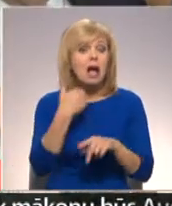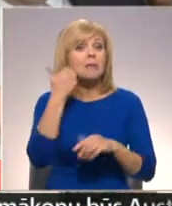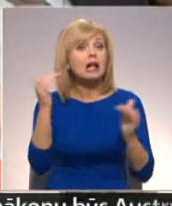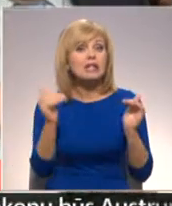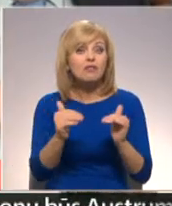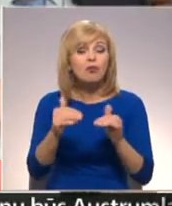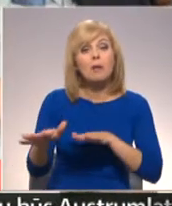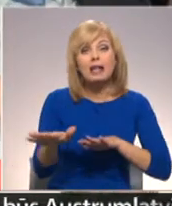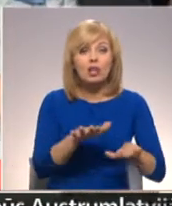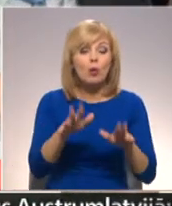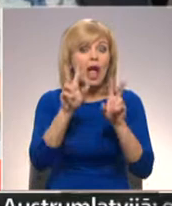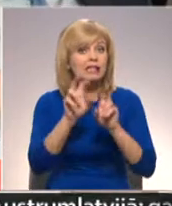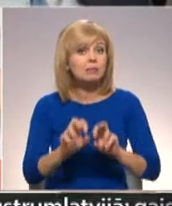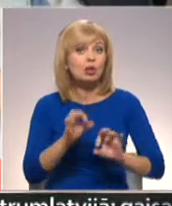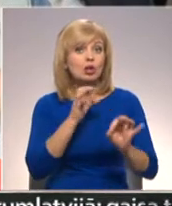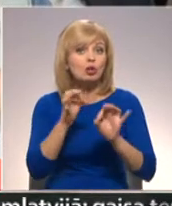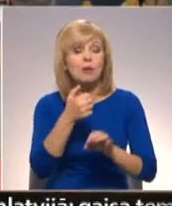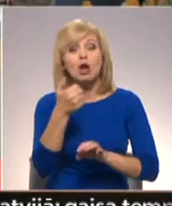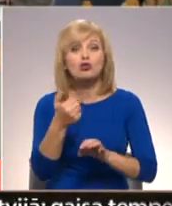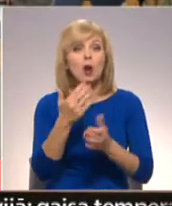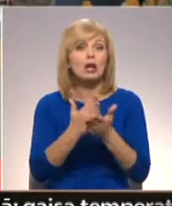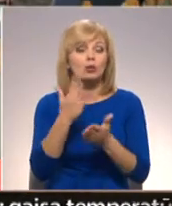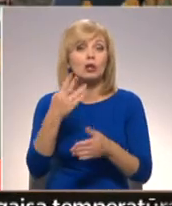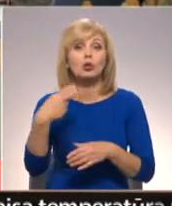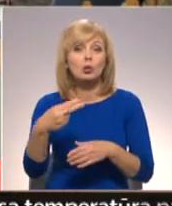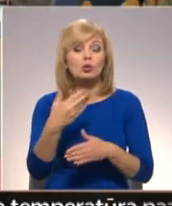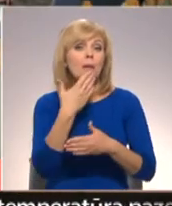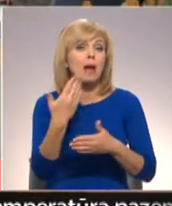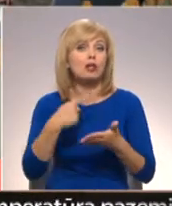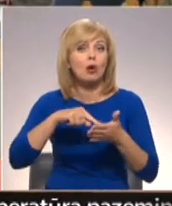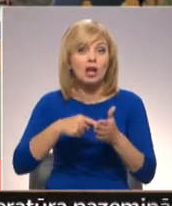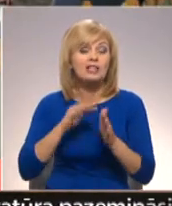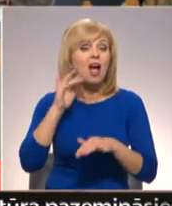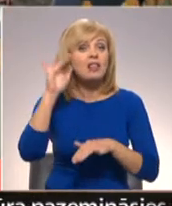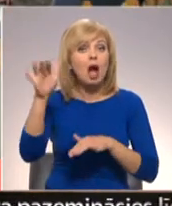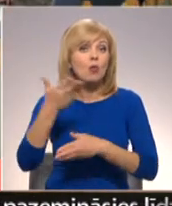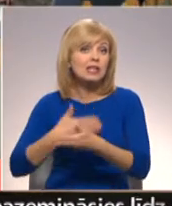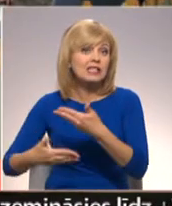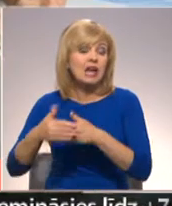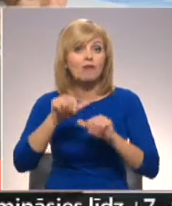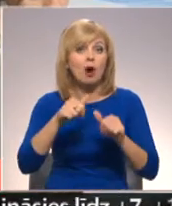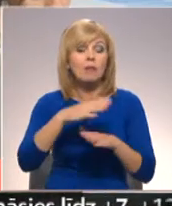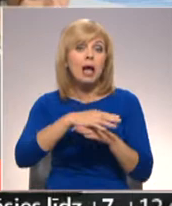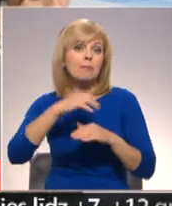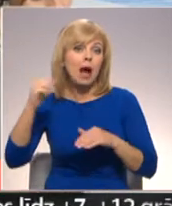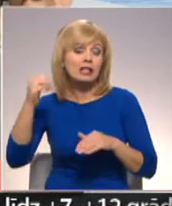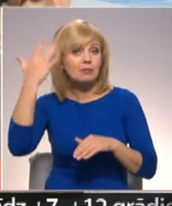fóruma rīkotās ekspertu diskusijas šogad notika 20. Un pēdējo reizi. Nākotnē šo sadarbības formātu pārņems ASV